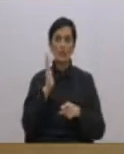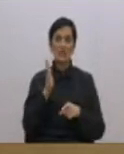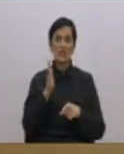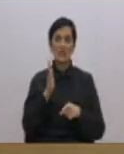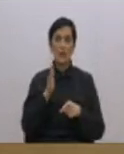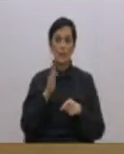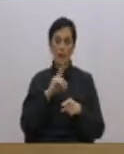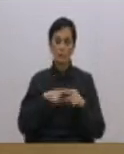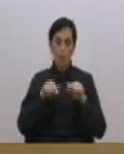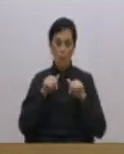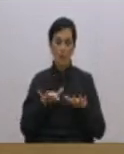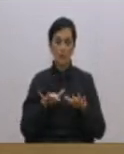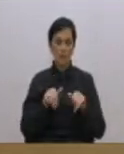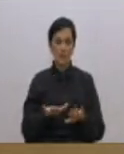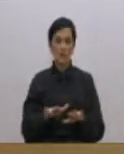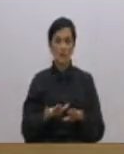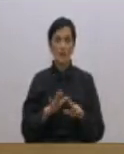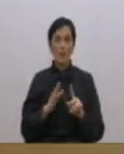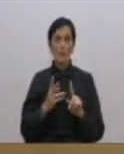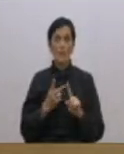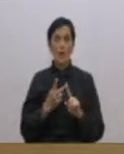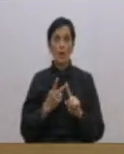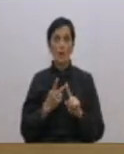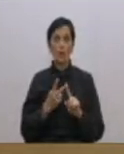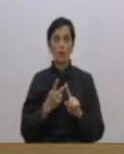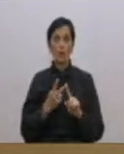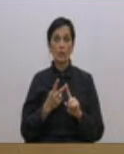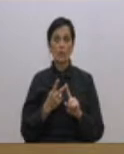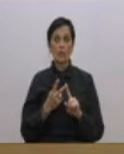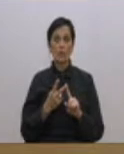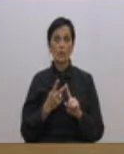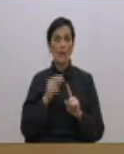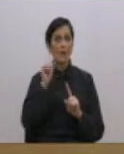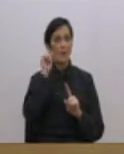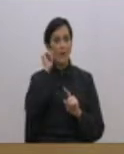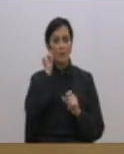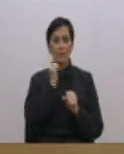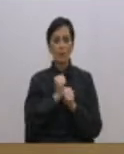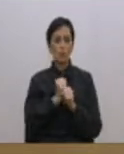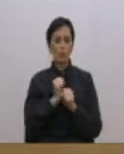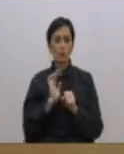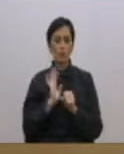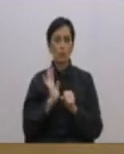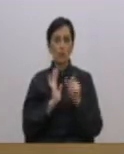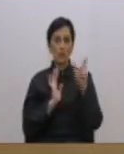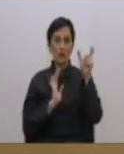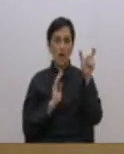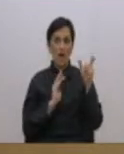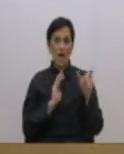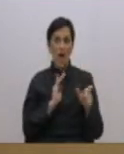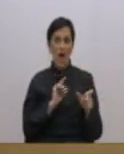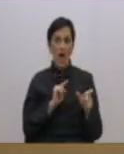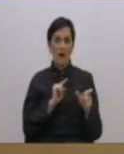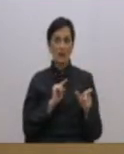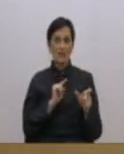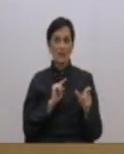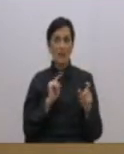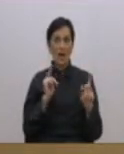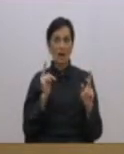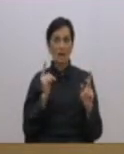ოპერატიული გადაწყვეტილება. და მეორე, ღმერთმან უქნას ადამიანი აცდუნოს